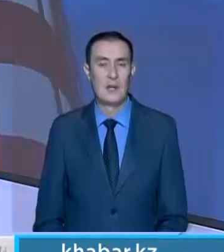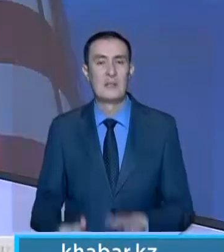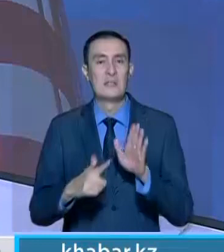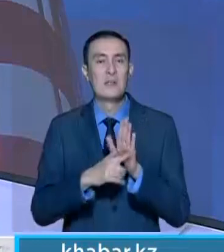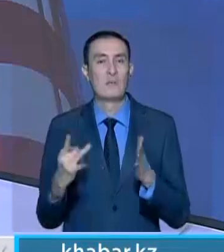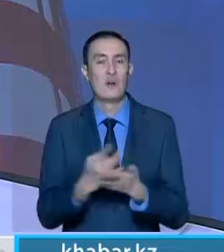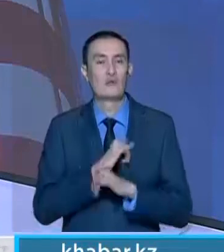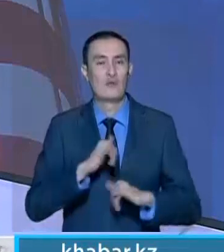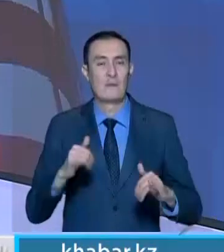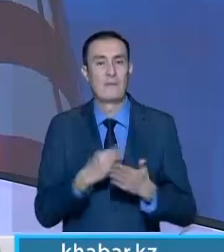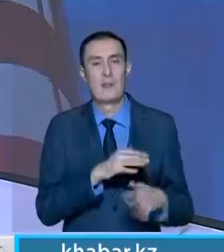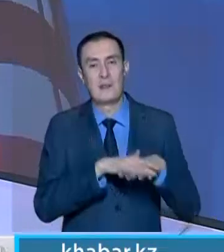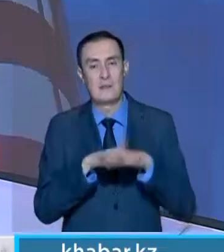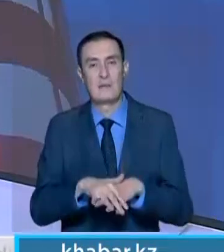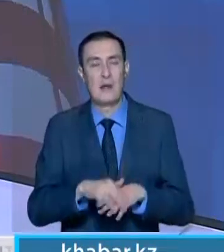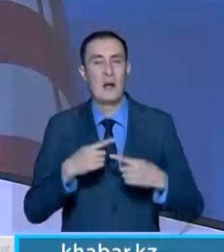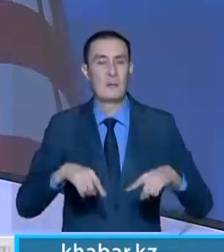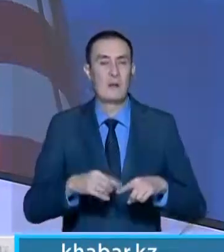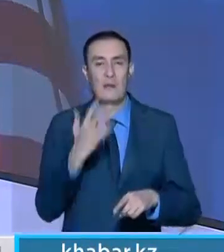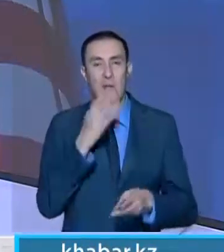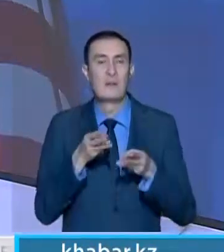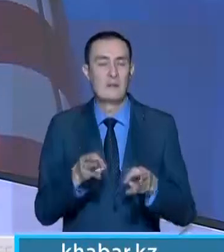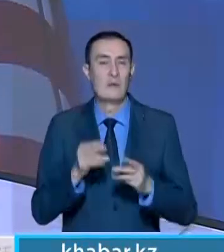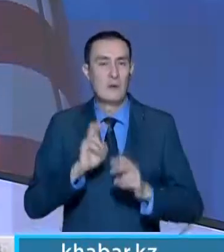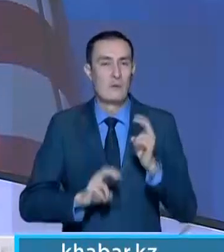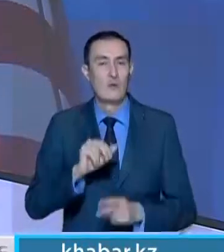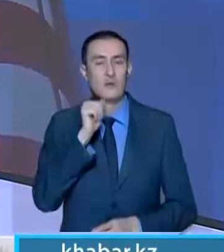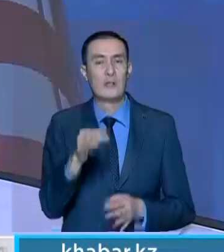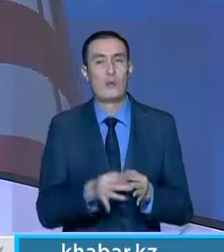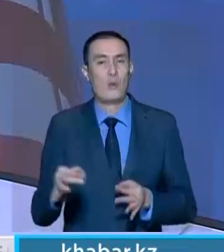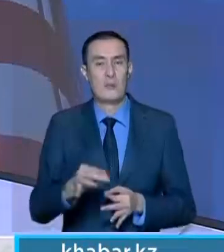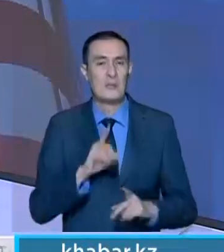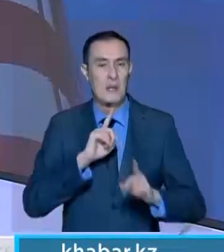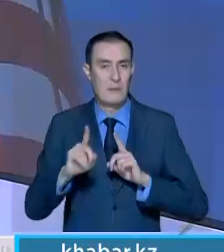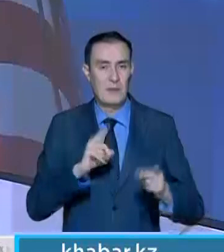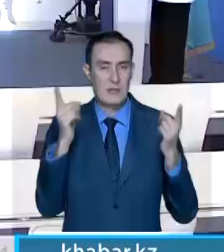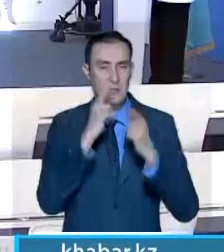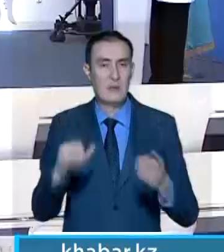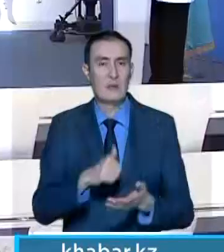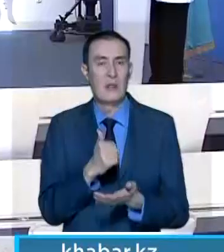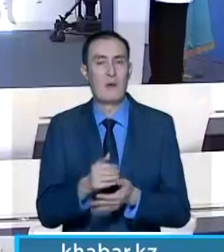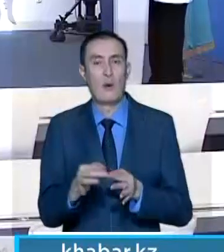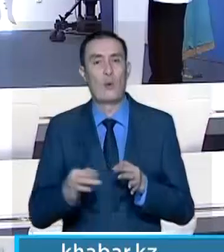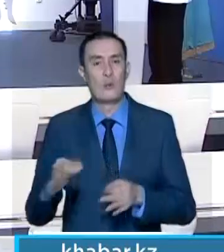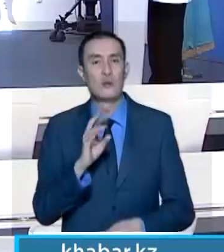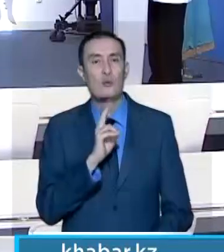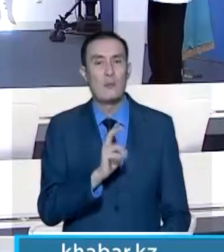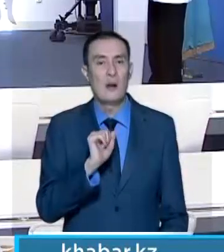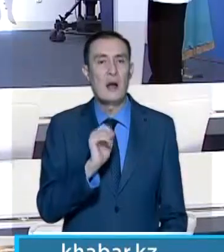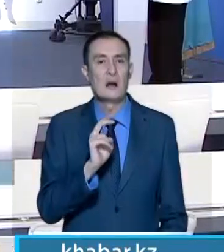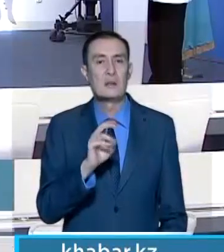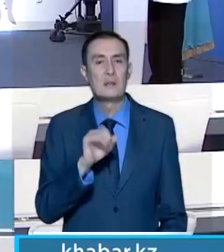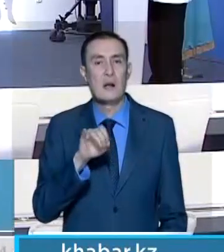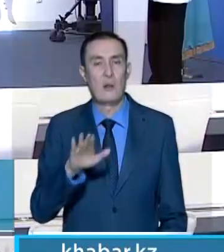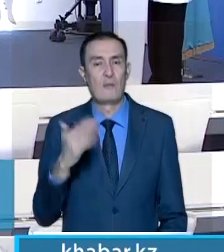раз увеличили объемы финансирования объектов теплоснабжения в Костанайской области. Об этом на брифинге СЦК сообщил глава региона Кумар Аксакалов.